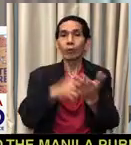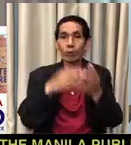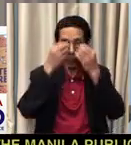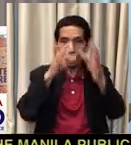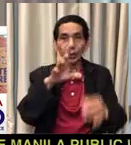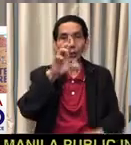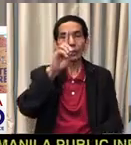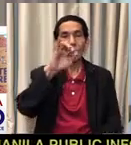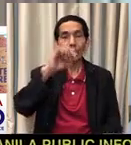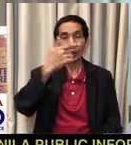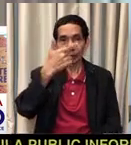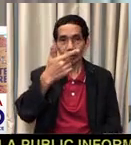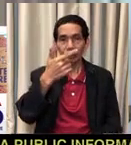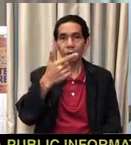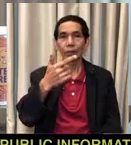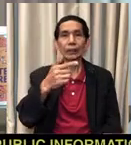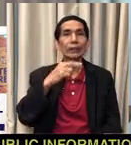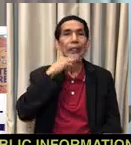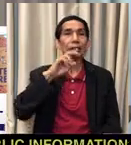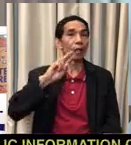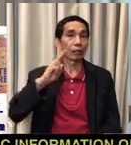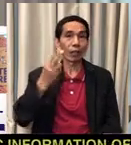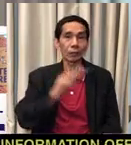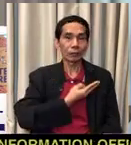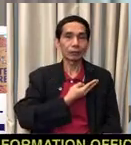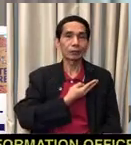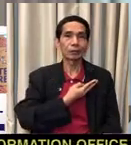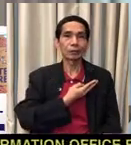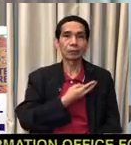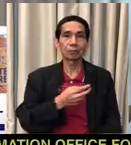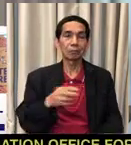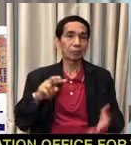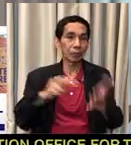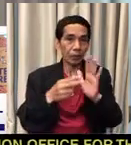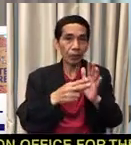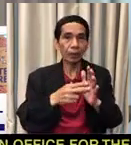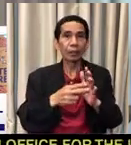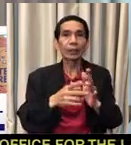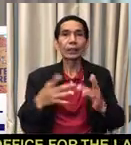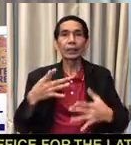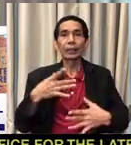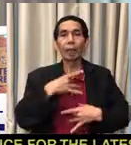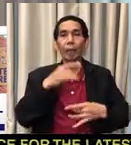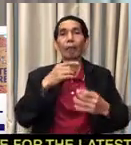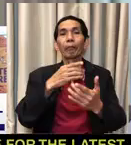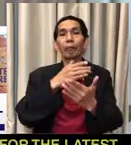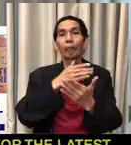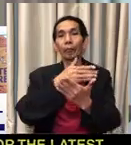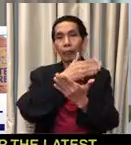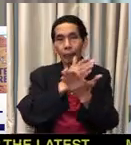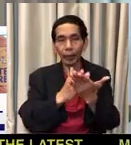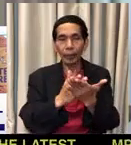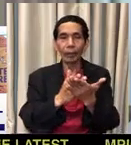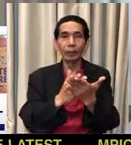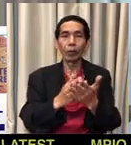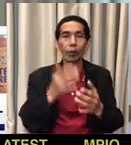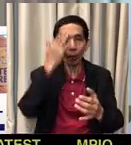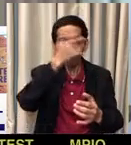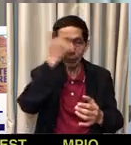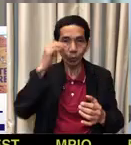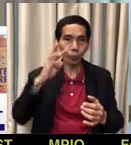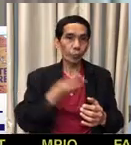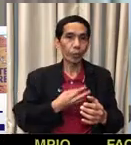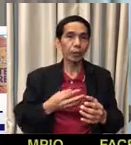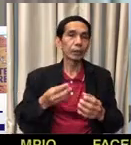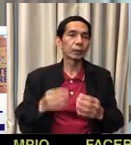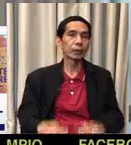ng DILG. Hindi na po ito amin ha. Kumbaga, disinterested party na po ito. Kasi kaya lang